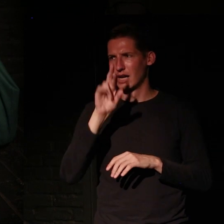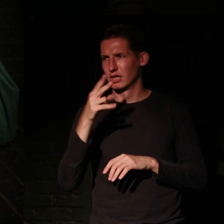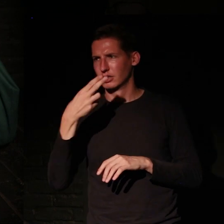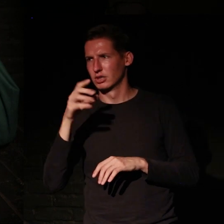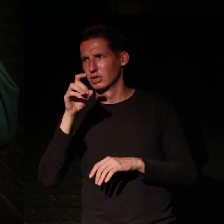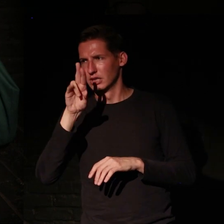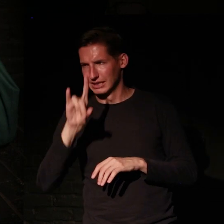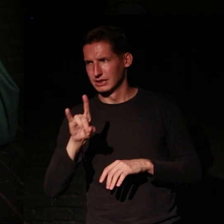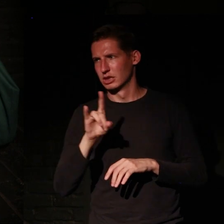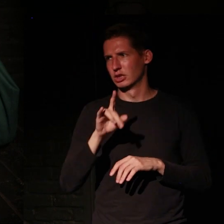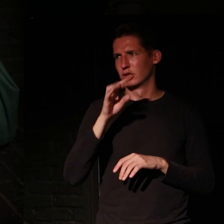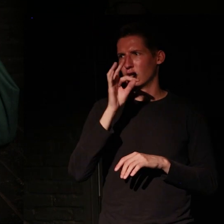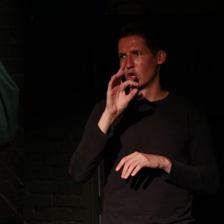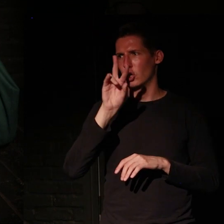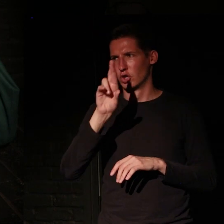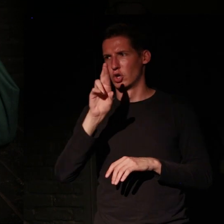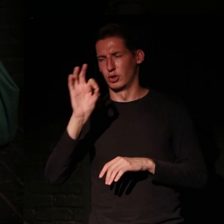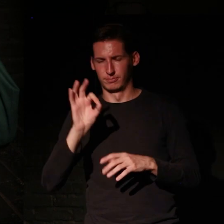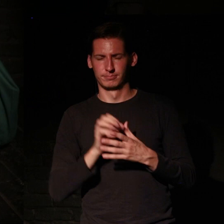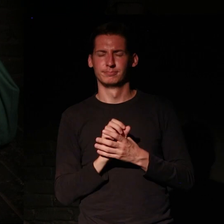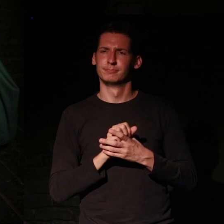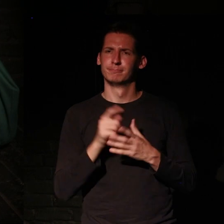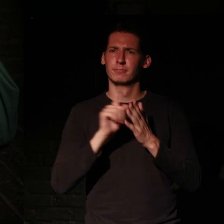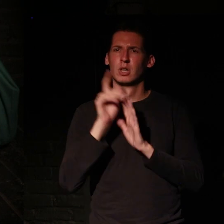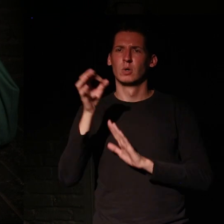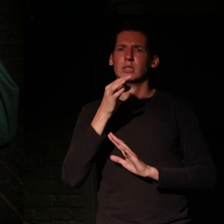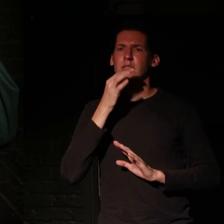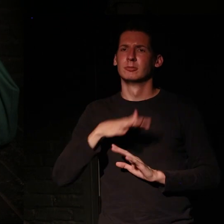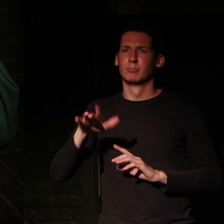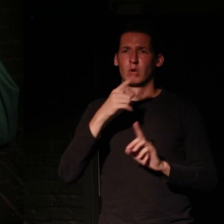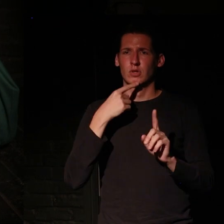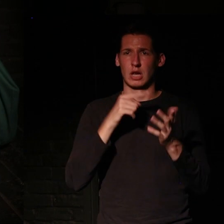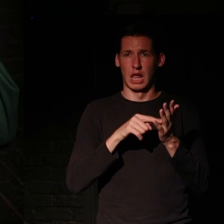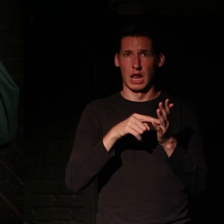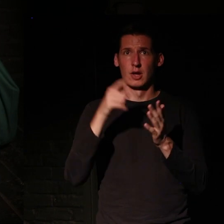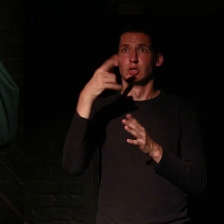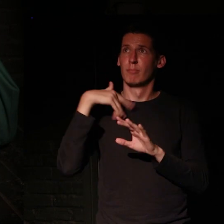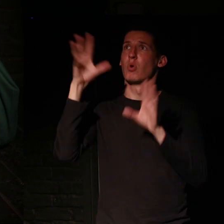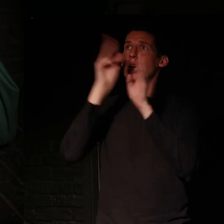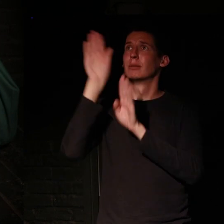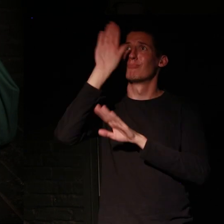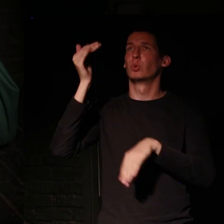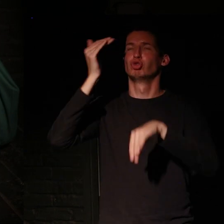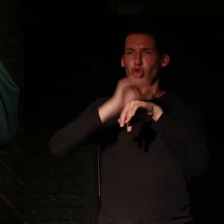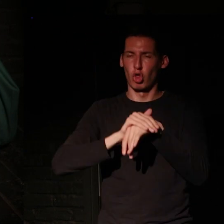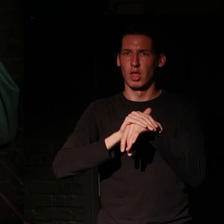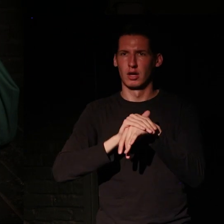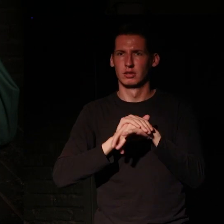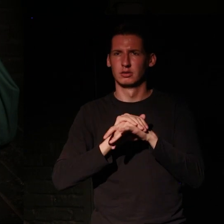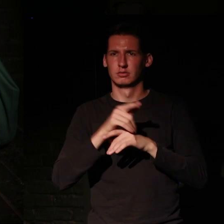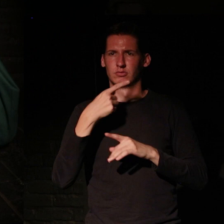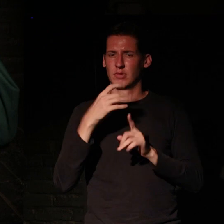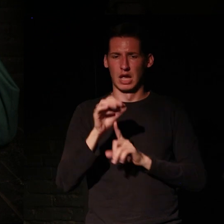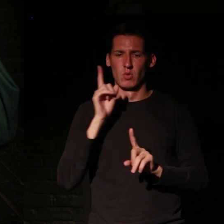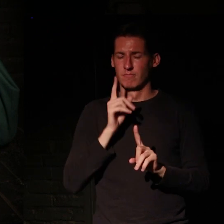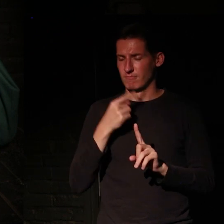łożu śmierci podeszła do niego jego ciotka i zapytała, ale czy pogodziłeś się z Bogiem? I on odparł, a